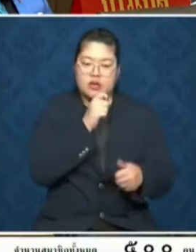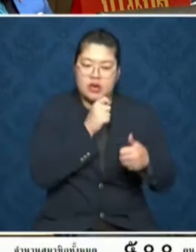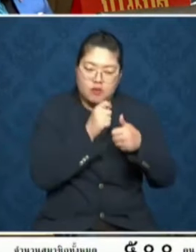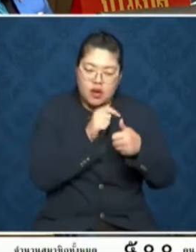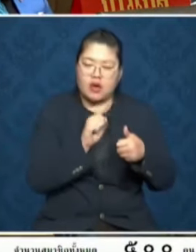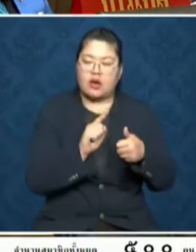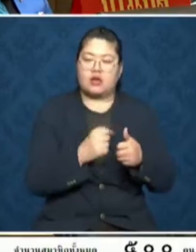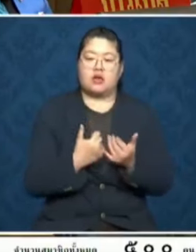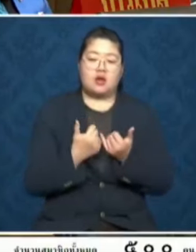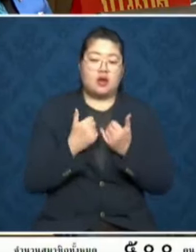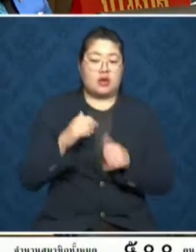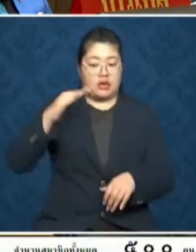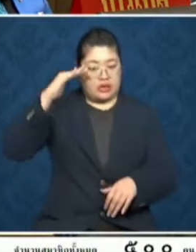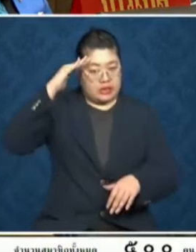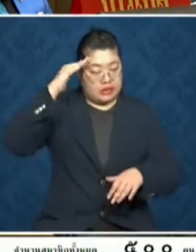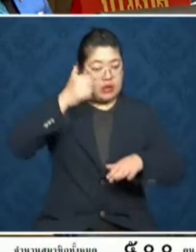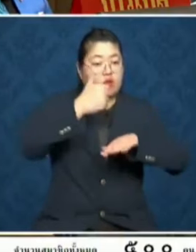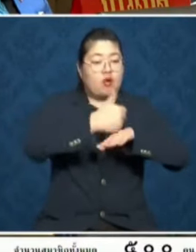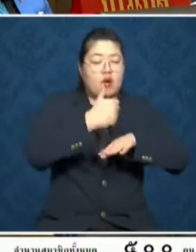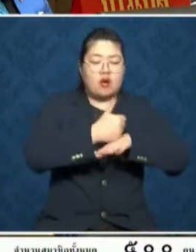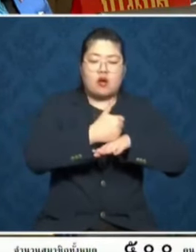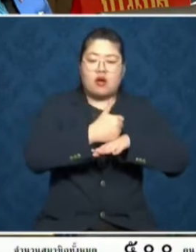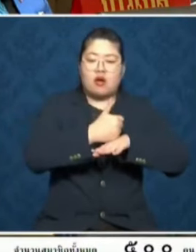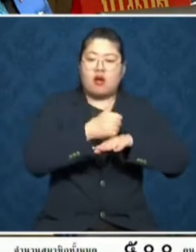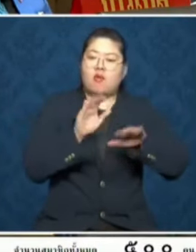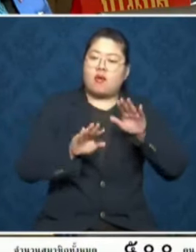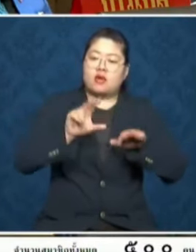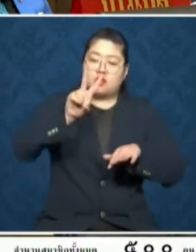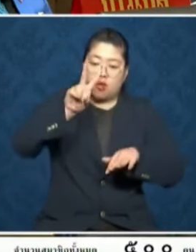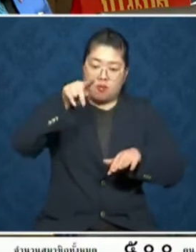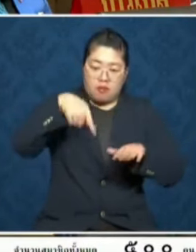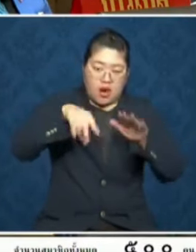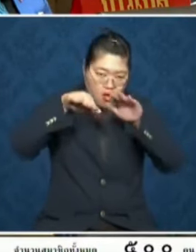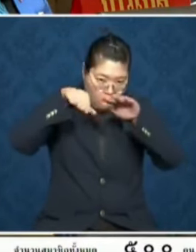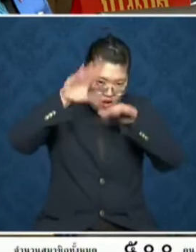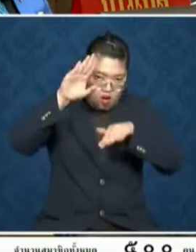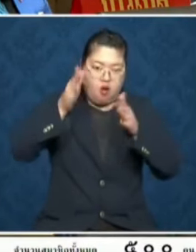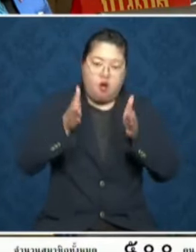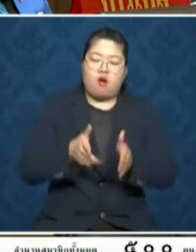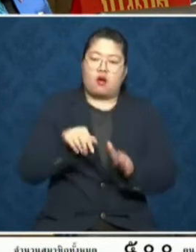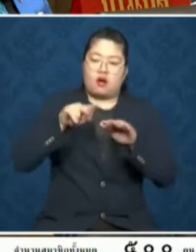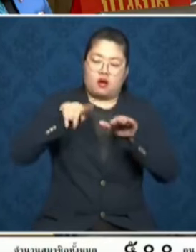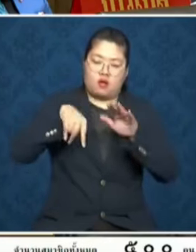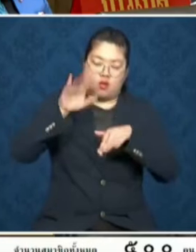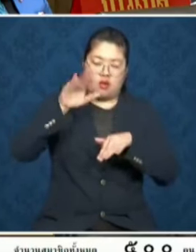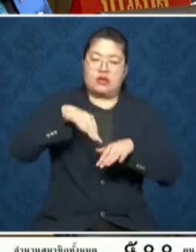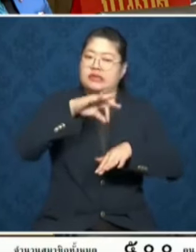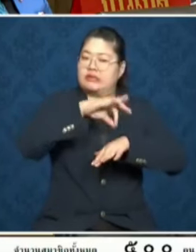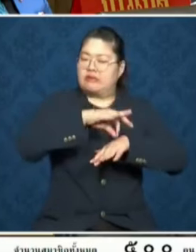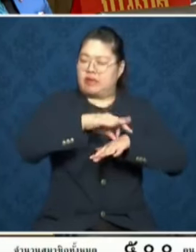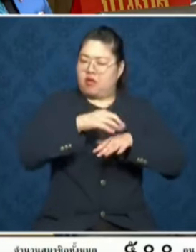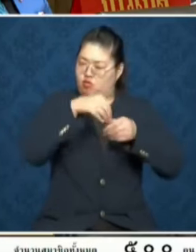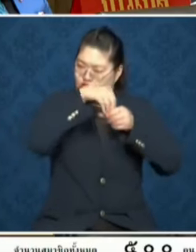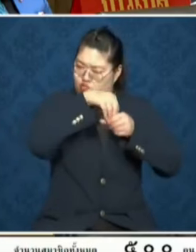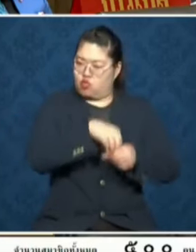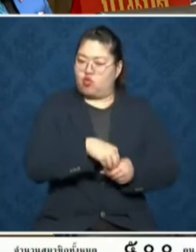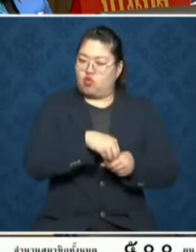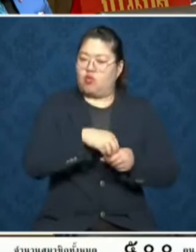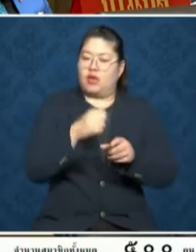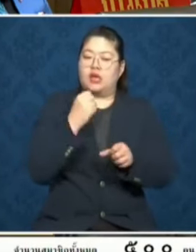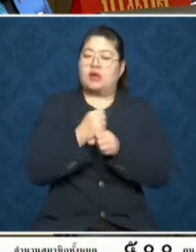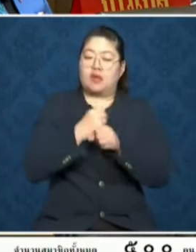ายพลไทยสูงทะลุ 2,000 คนไปแล้วโดยนับเป็นนายพลที่มีตำแหน่งประจำซึ่งกระจายอยู่ในหน่วยงาน